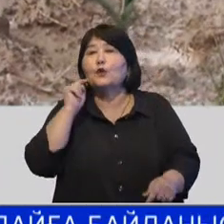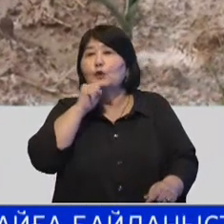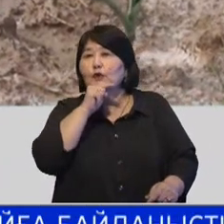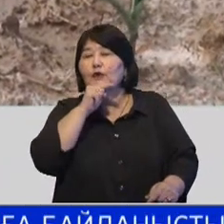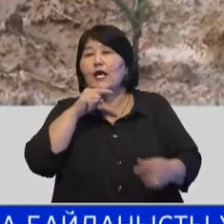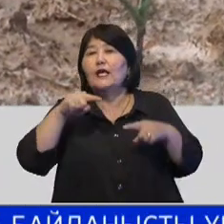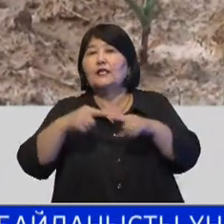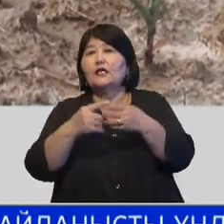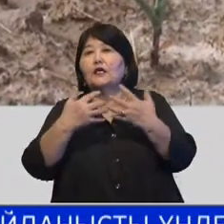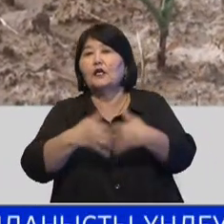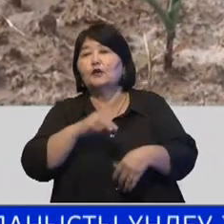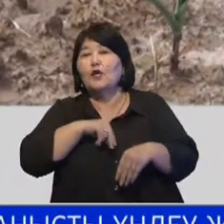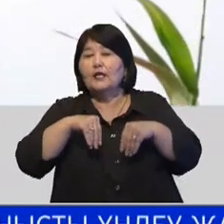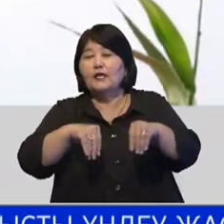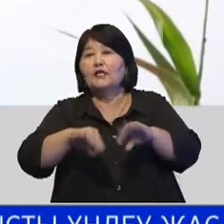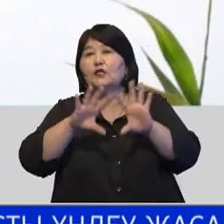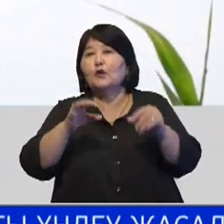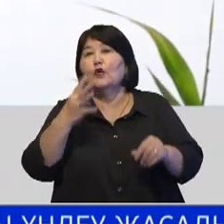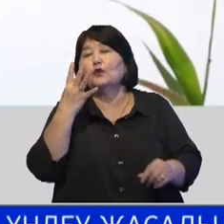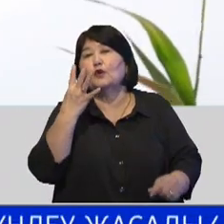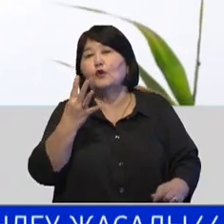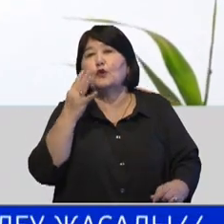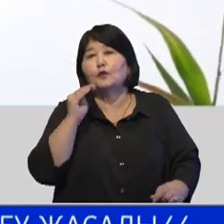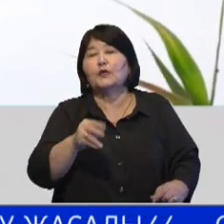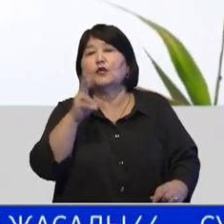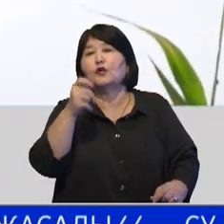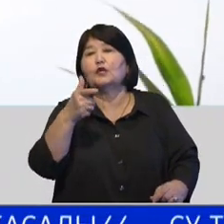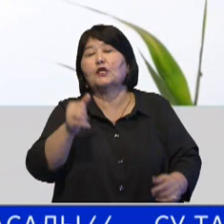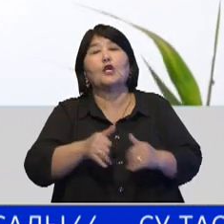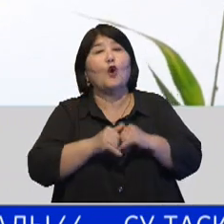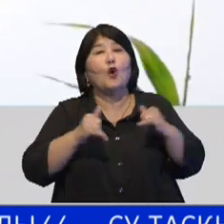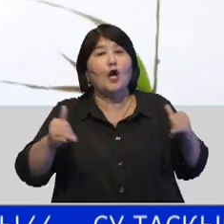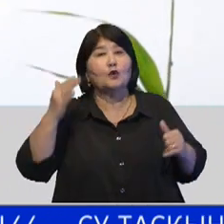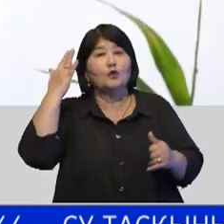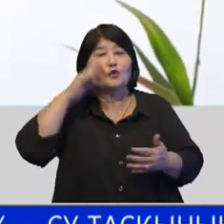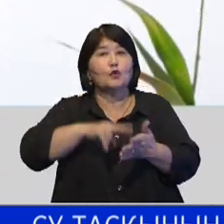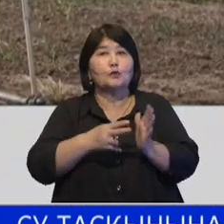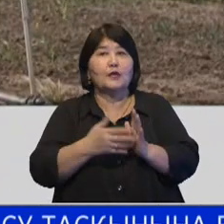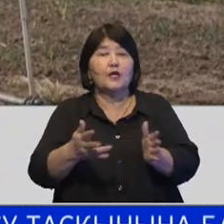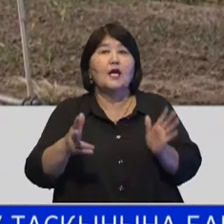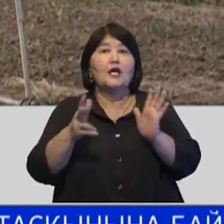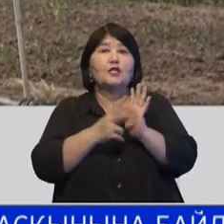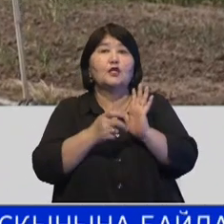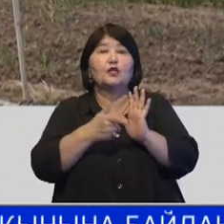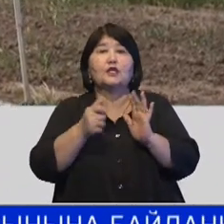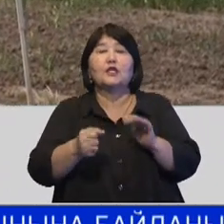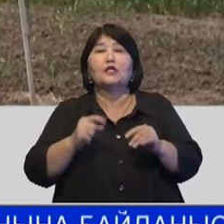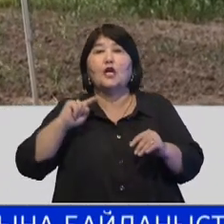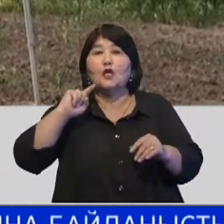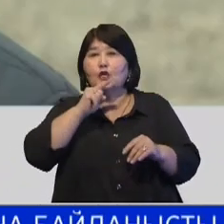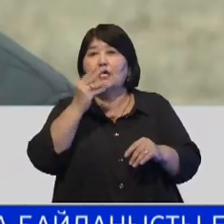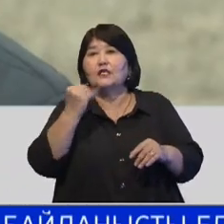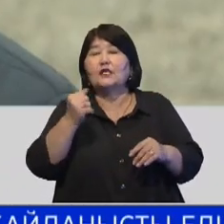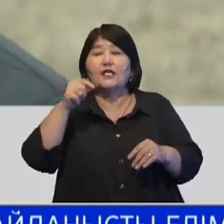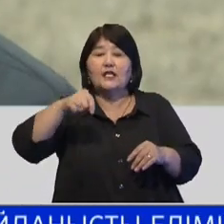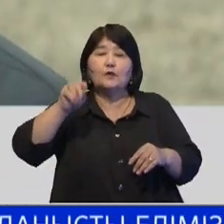технологиясын қолдану арқылы егілетін егіс көлемін 4200 гектарға ұлғайту жоспарланып отыр. 800 гектарға шүгір дақылын Шиелі ауданында